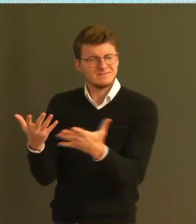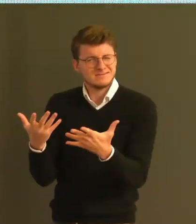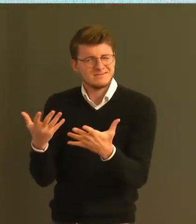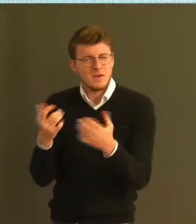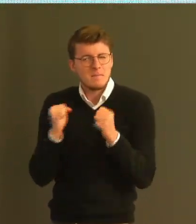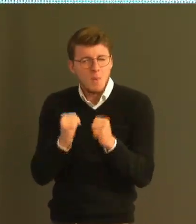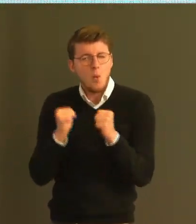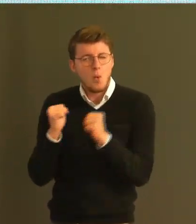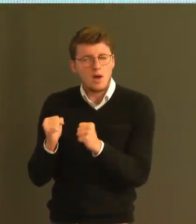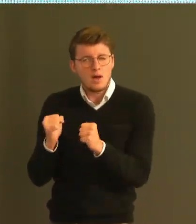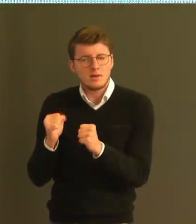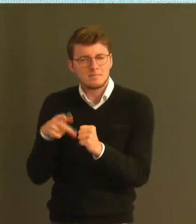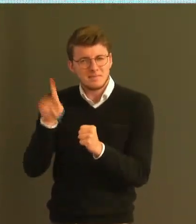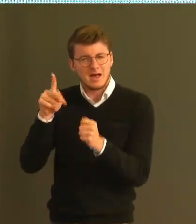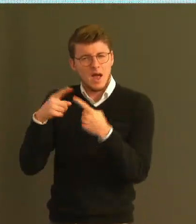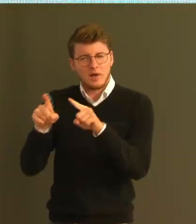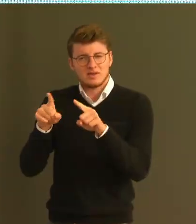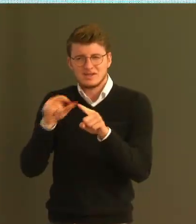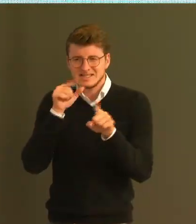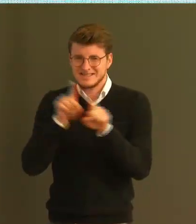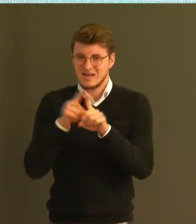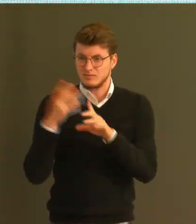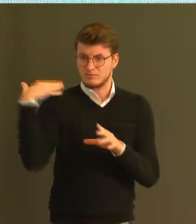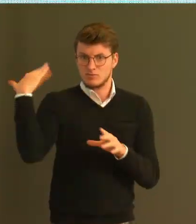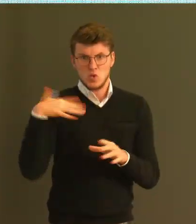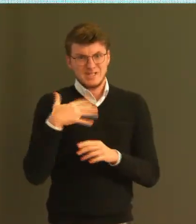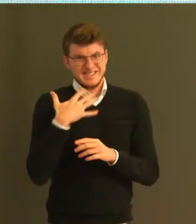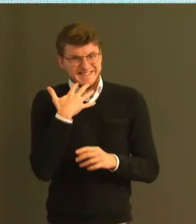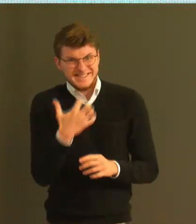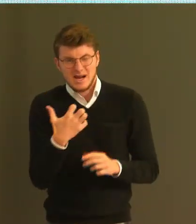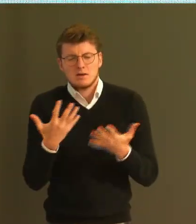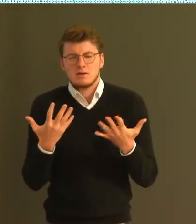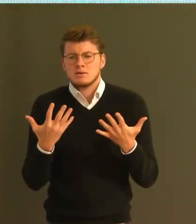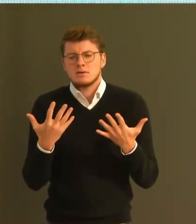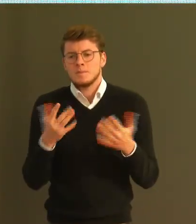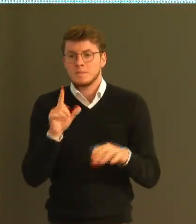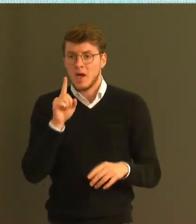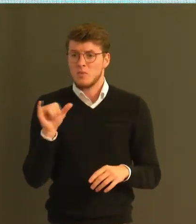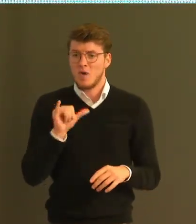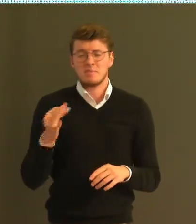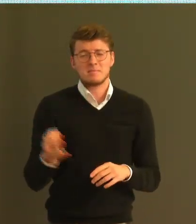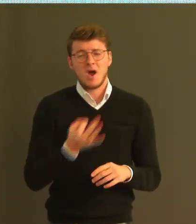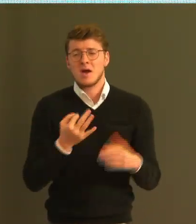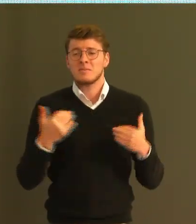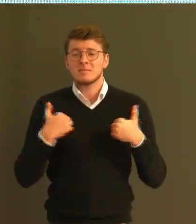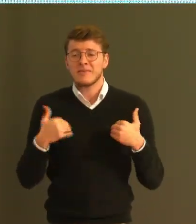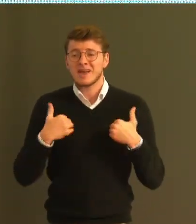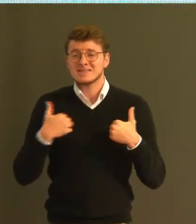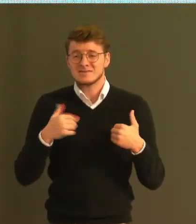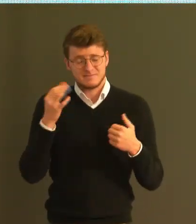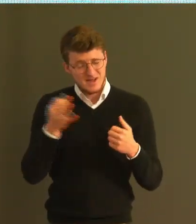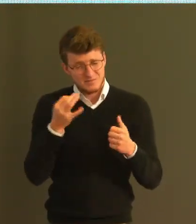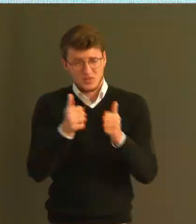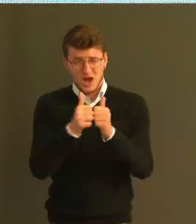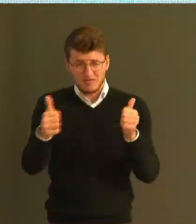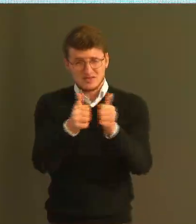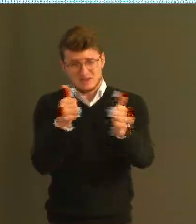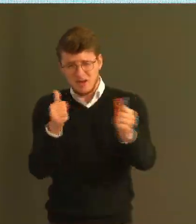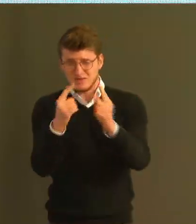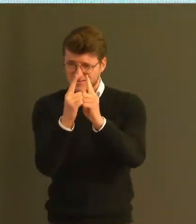en site propre s'il est guéri et revendus aux stands obligatoire d'autres